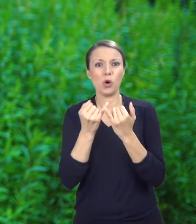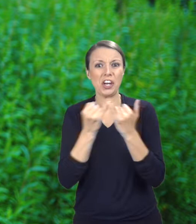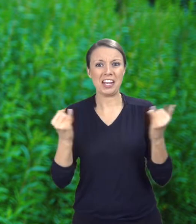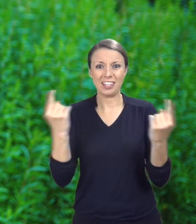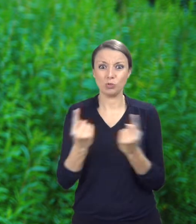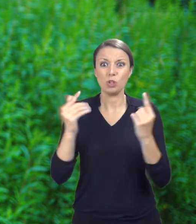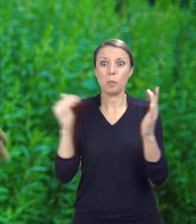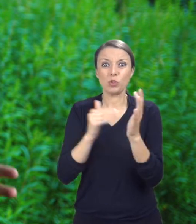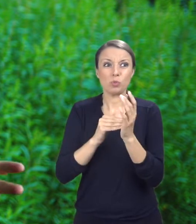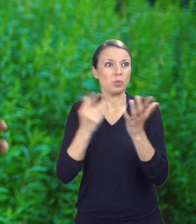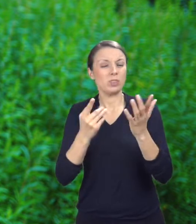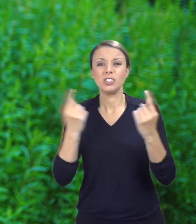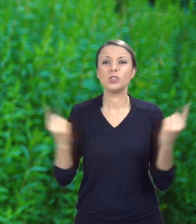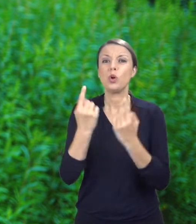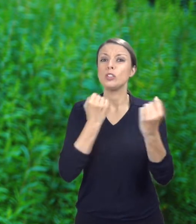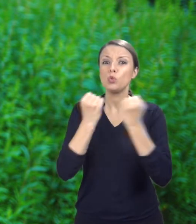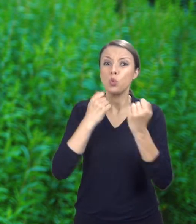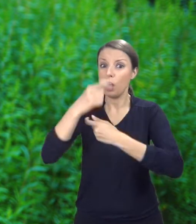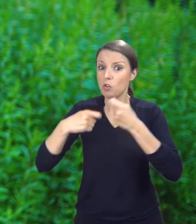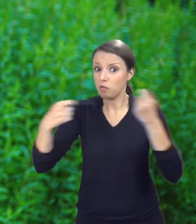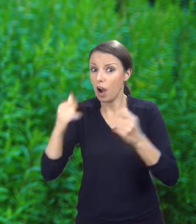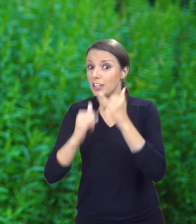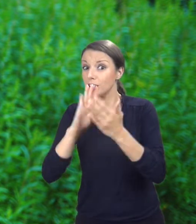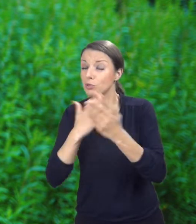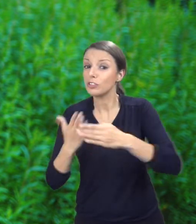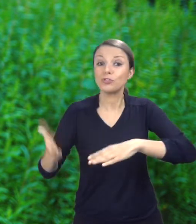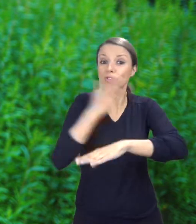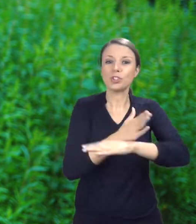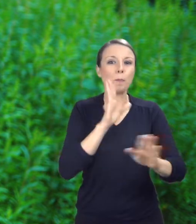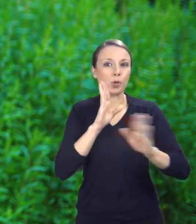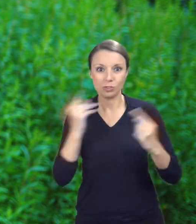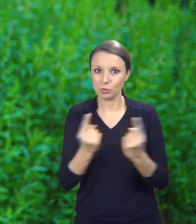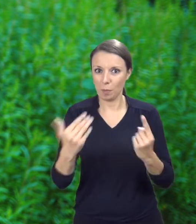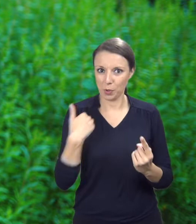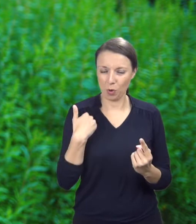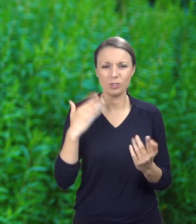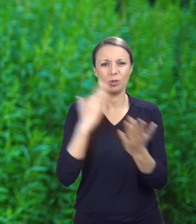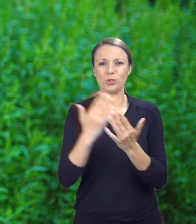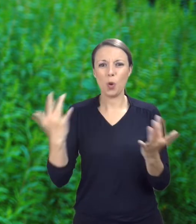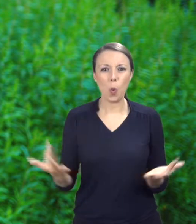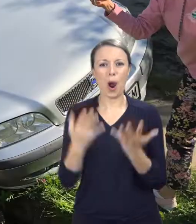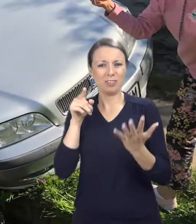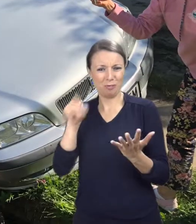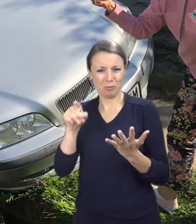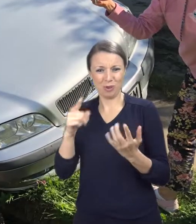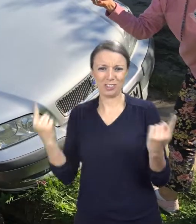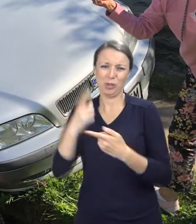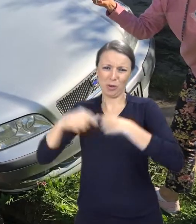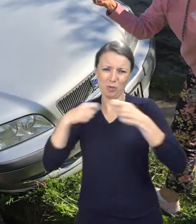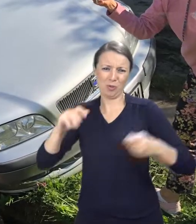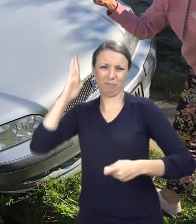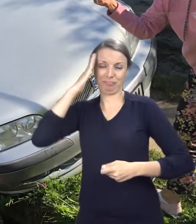właściwej decyzji, no to jeśli wcześniej spotkaliśmy się z podobnym zdarzeniem, dużo łatwiej będzie nam taką sytuację